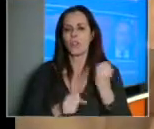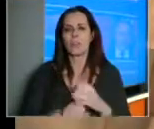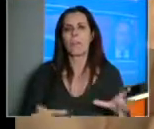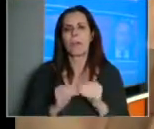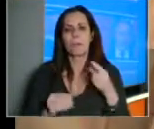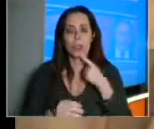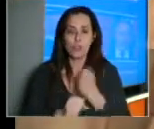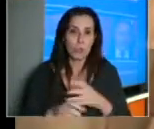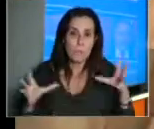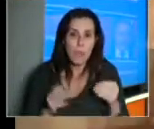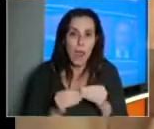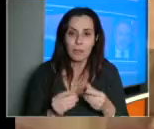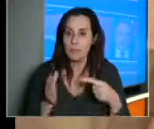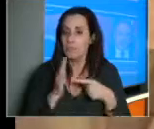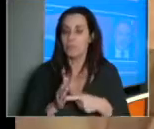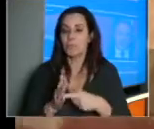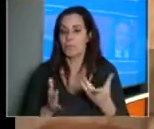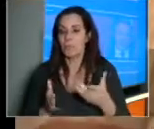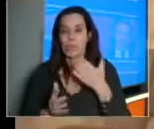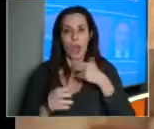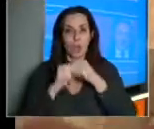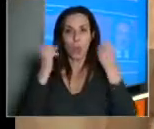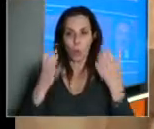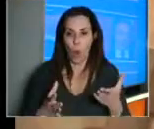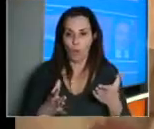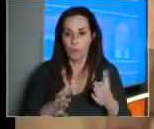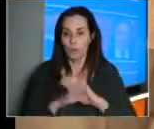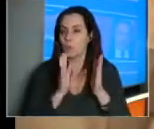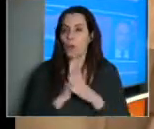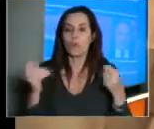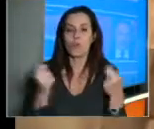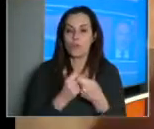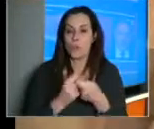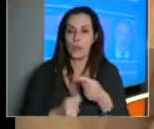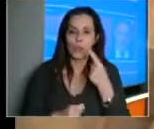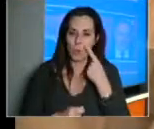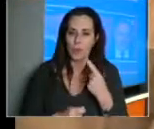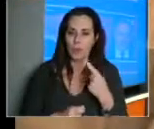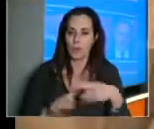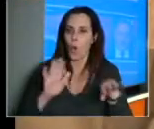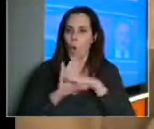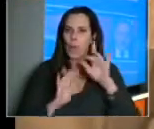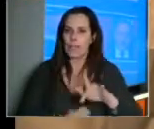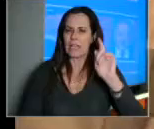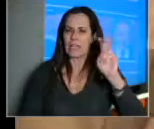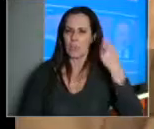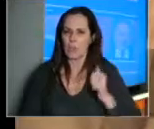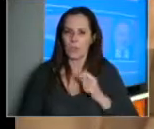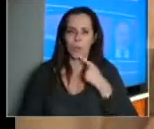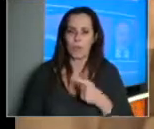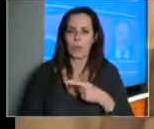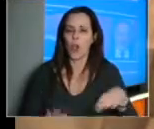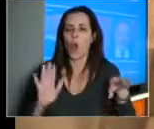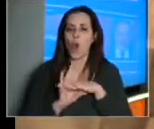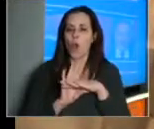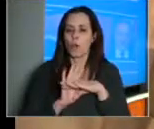ביחד. ברגע שאתה הולך ביחד, אם לצורך העניין, במקרה הזה מיהדות התורה, ובכל מה שקשור, אתם רואים את זה כחוק נגד גיוס חרדים, אנחנו רואים את זה